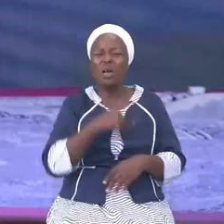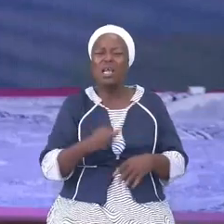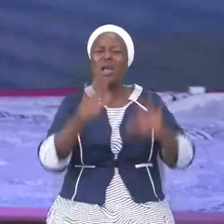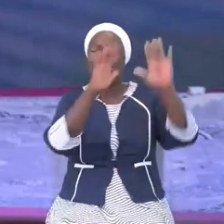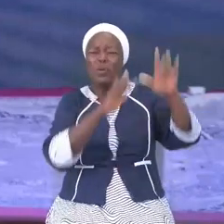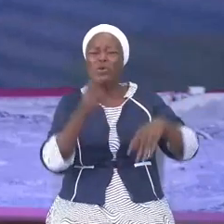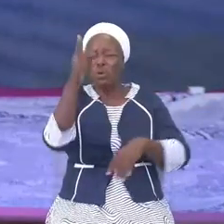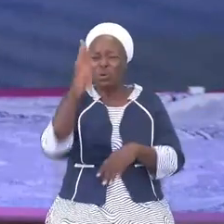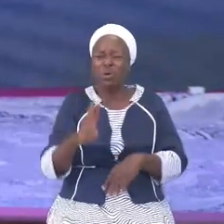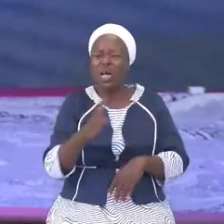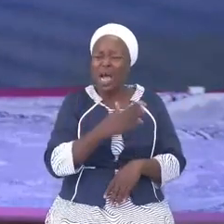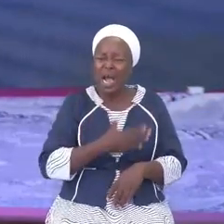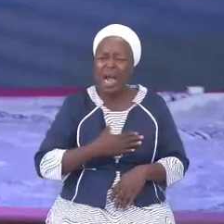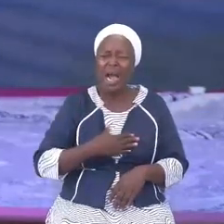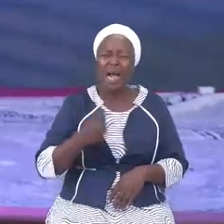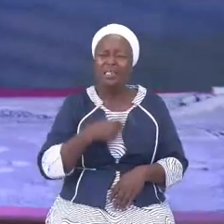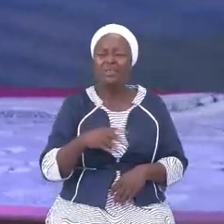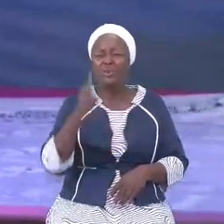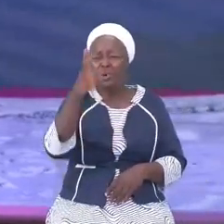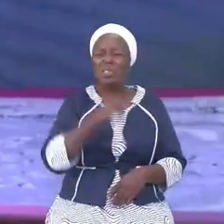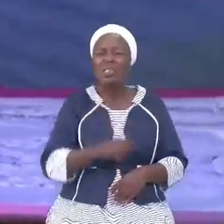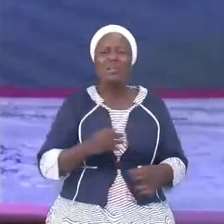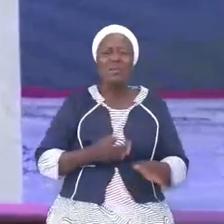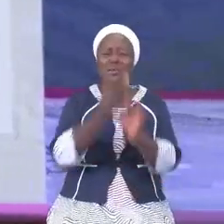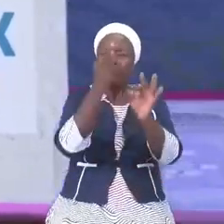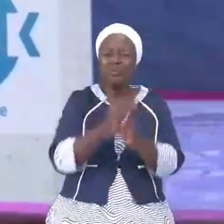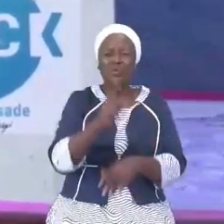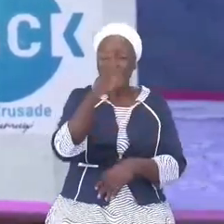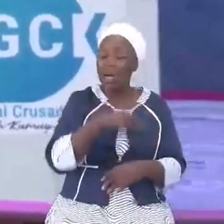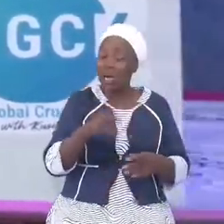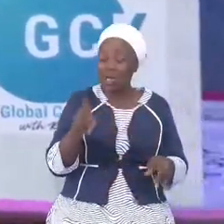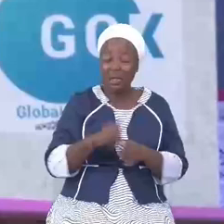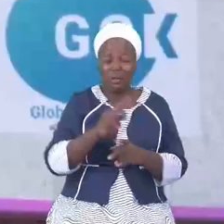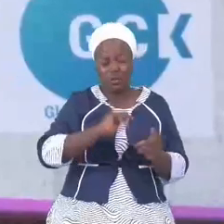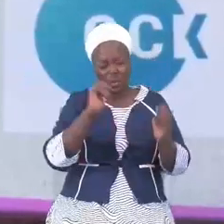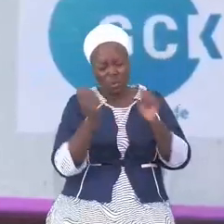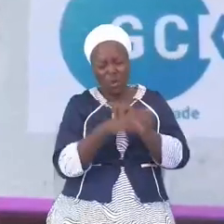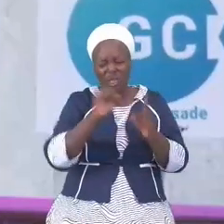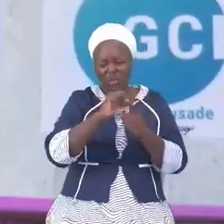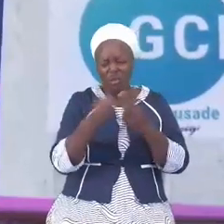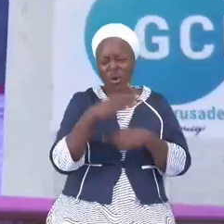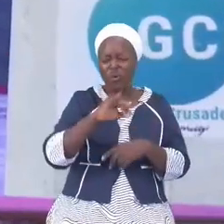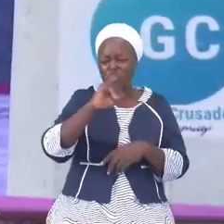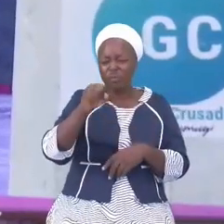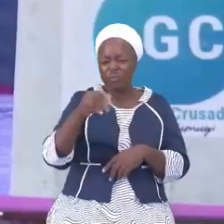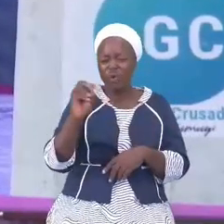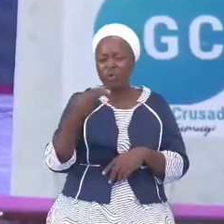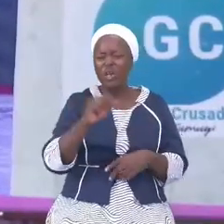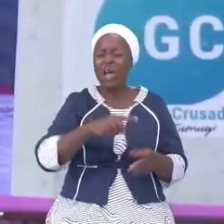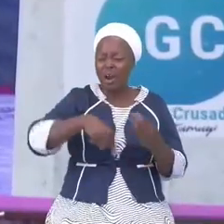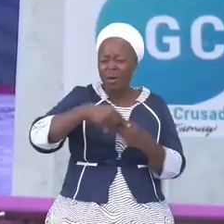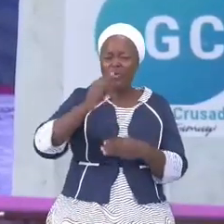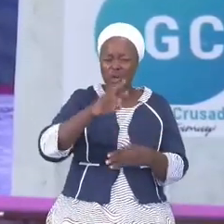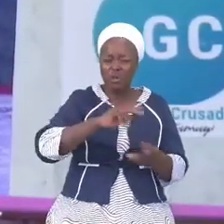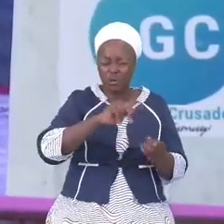et un Dieu impartial. Comme tu as changé la situation de Jonas, tu vas changer la